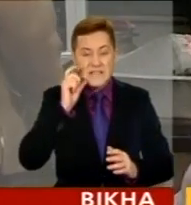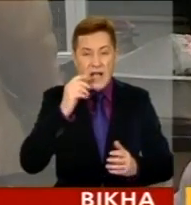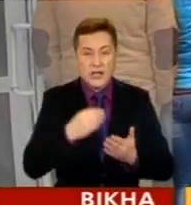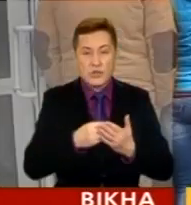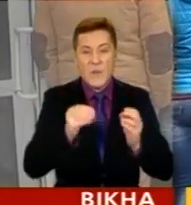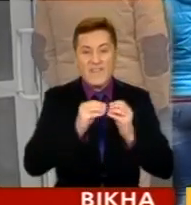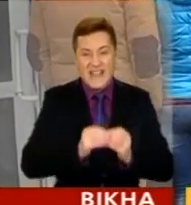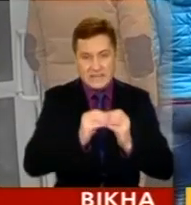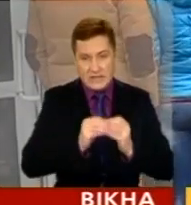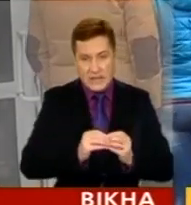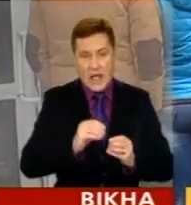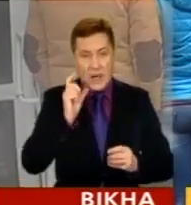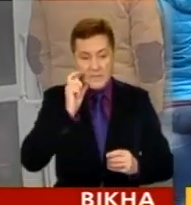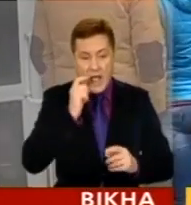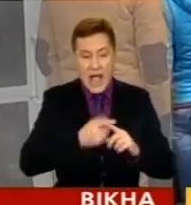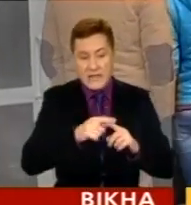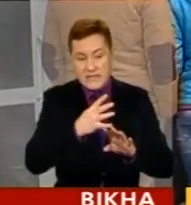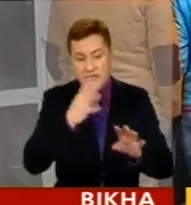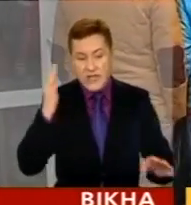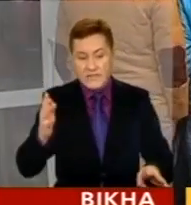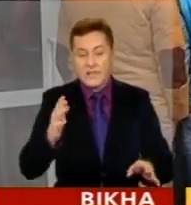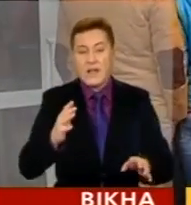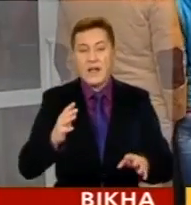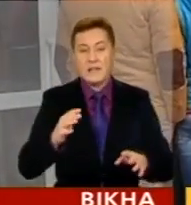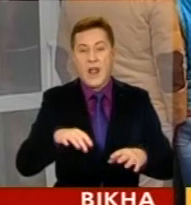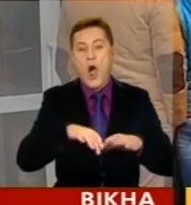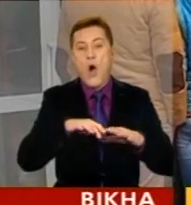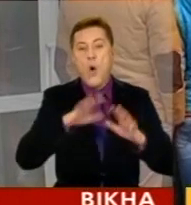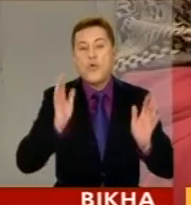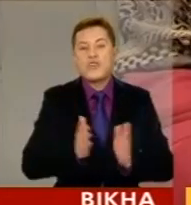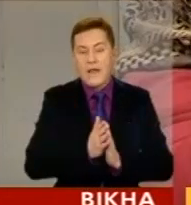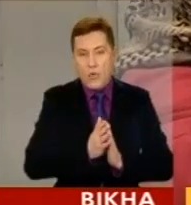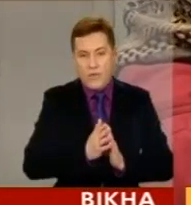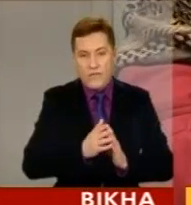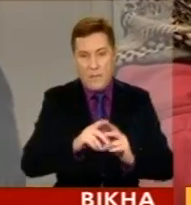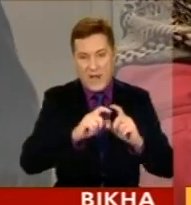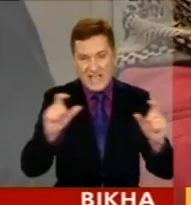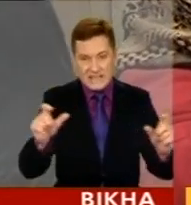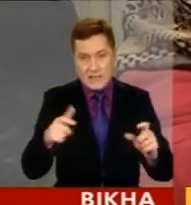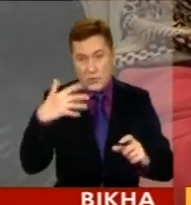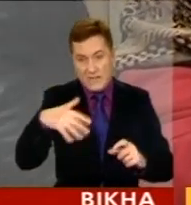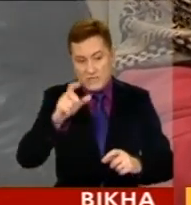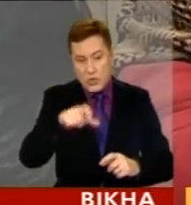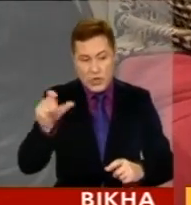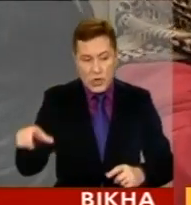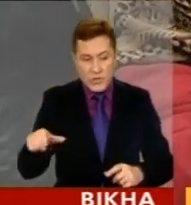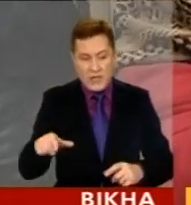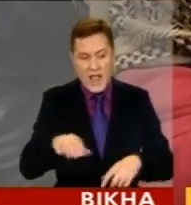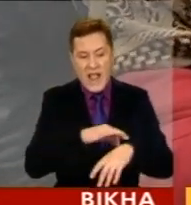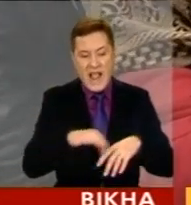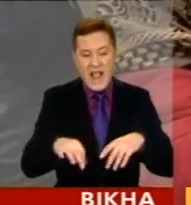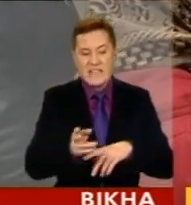кілограм сахару. А ця черга до продуктового гуртового магазину за півсотні людей. Ковбаса, селедка.